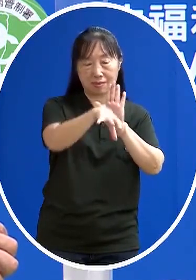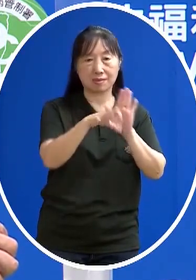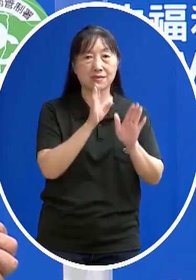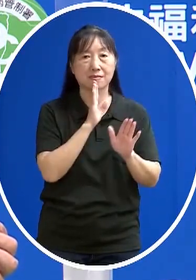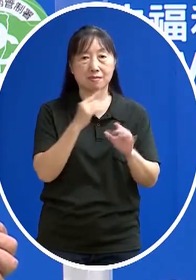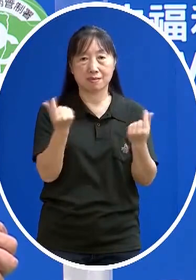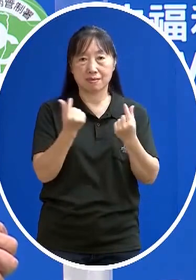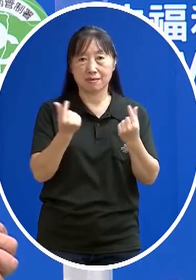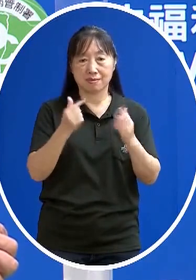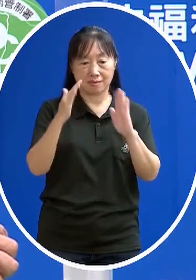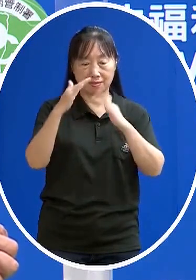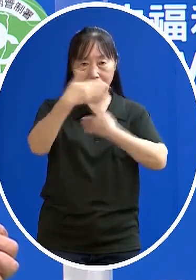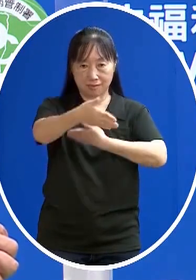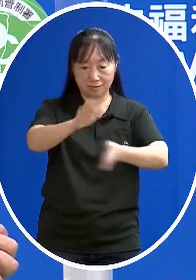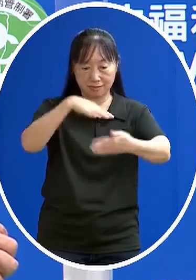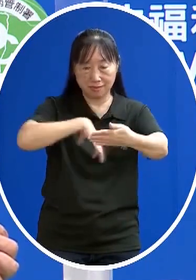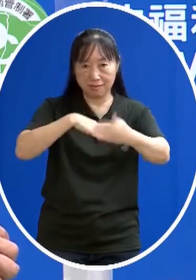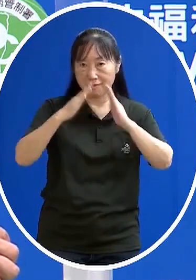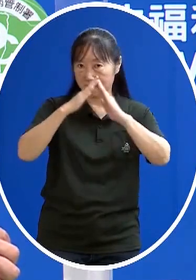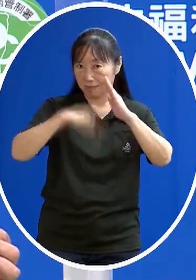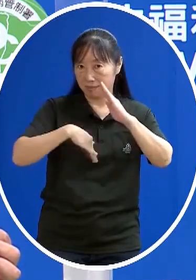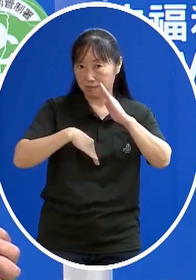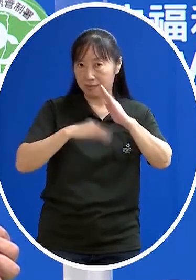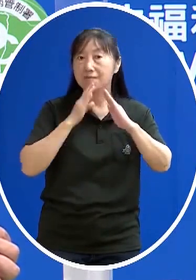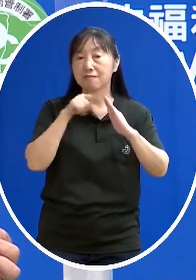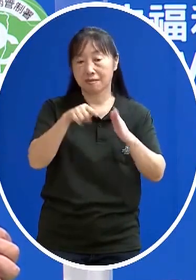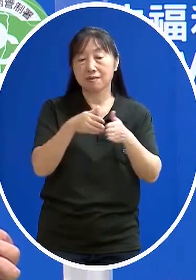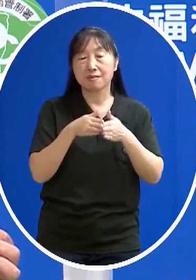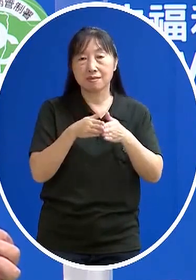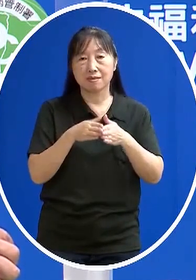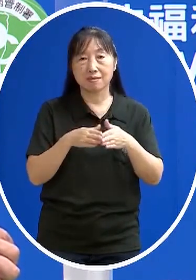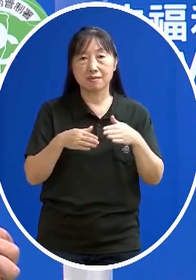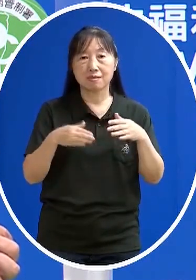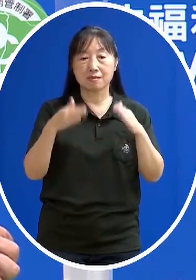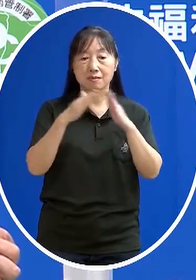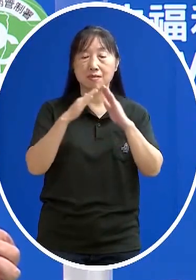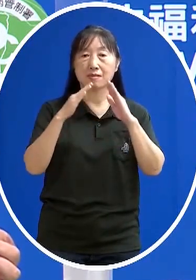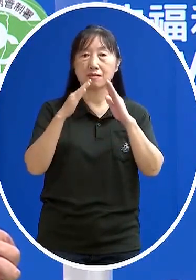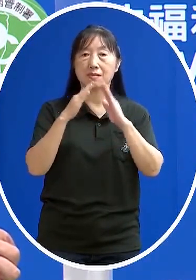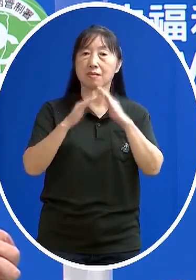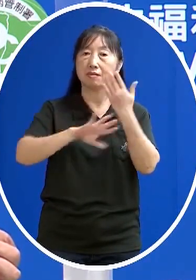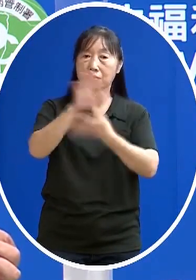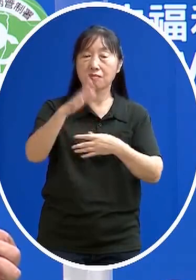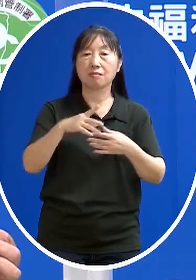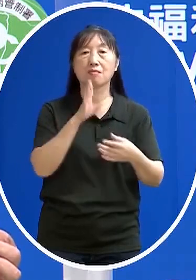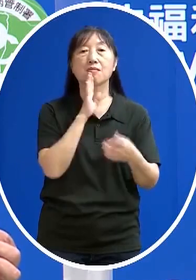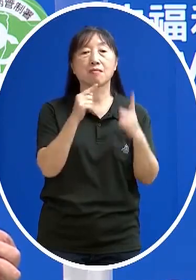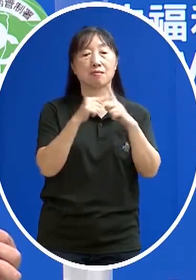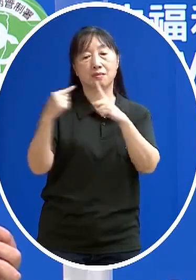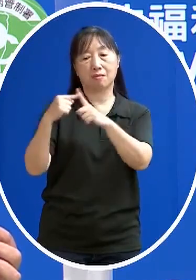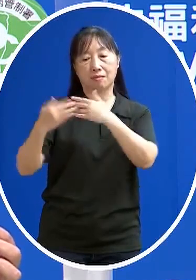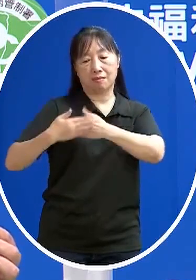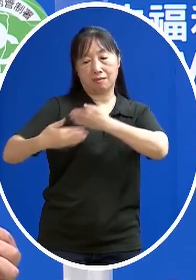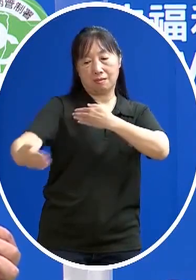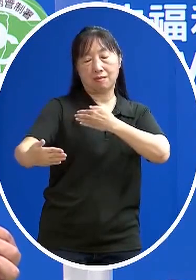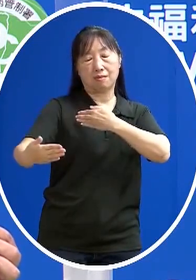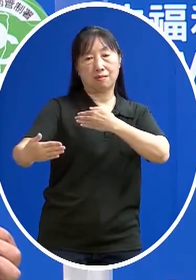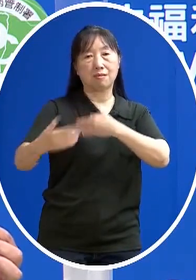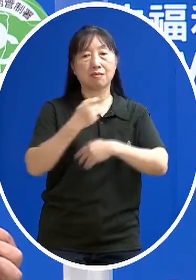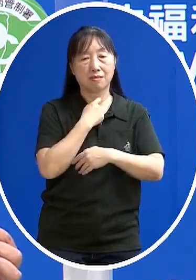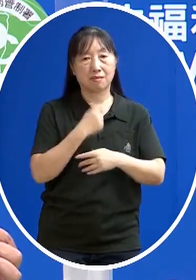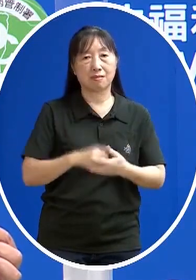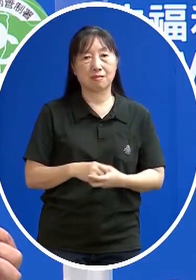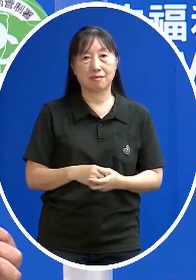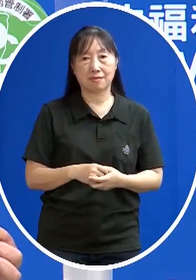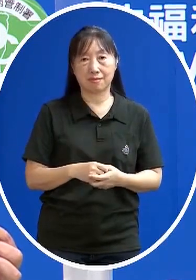指的是室内室内这样的一个情况，室外当然要保持一个社交的距离，为了让大家